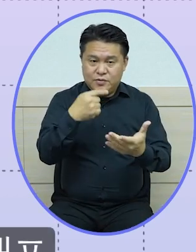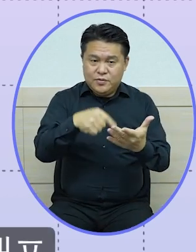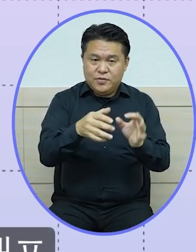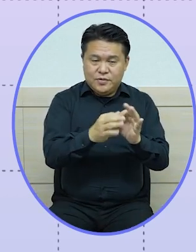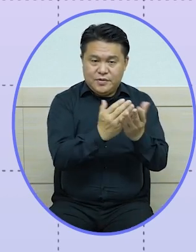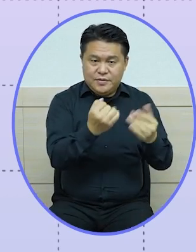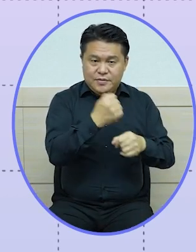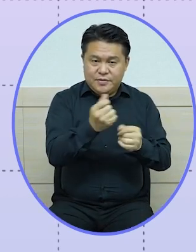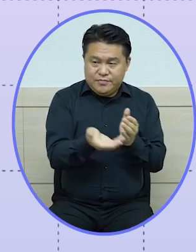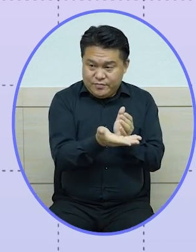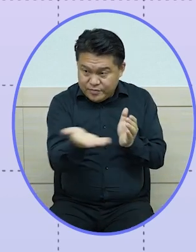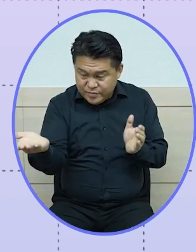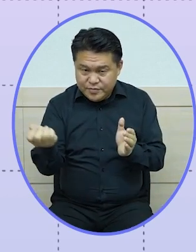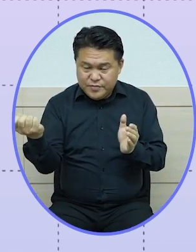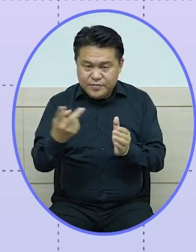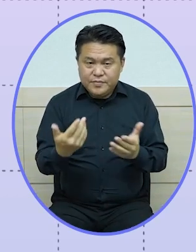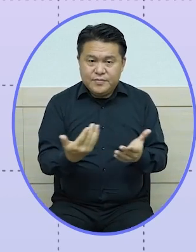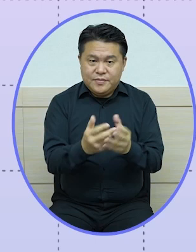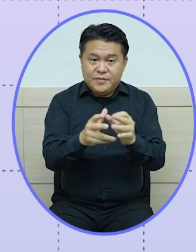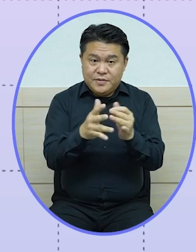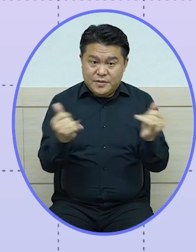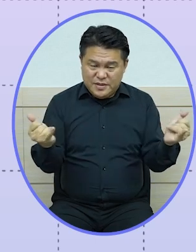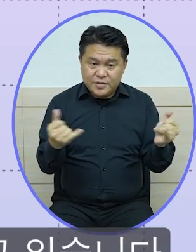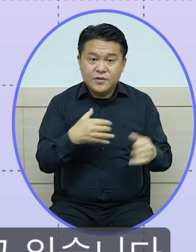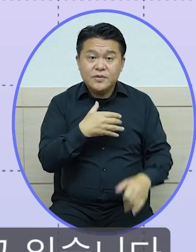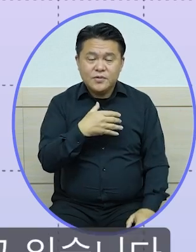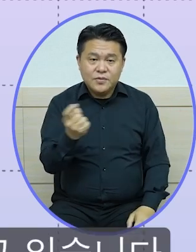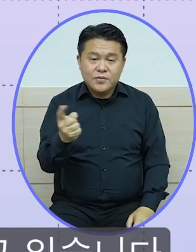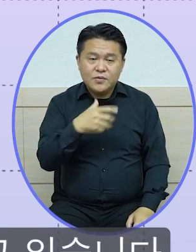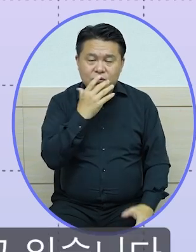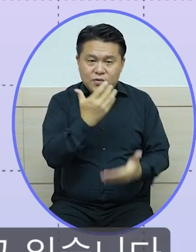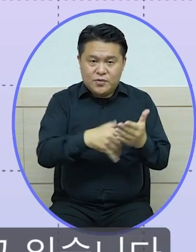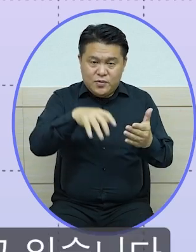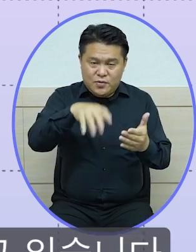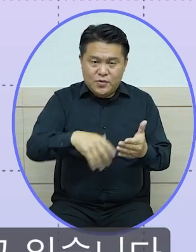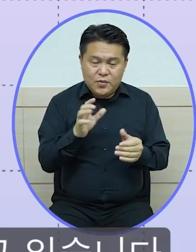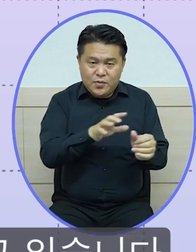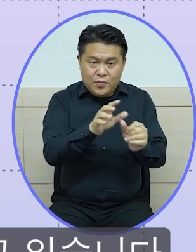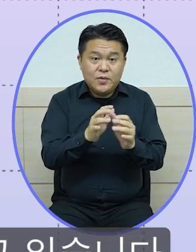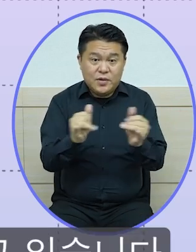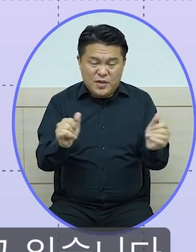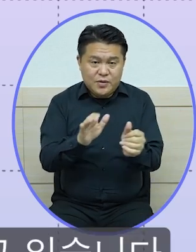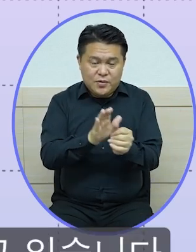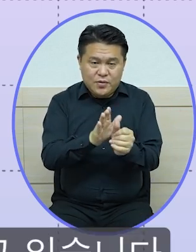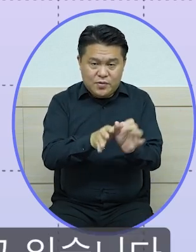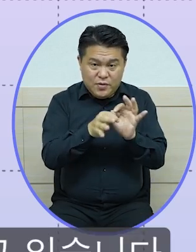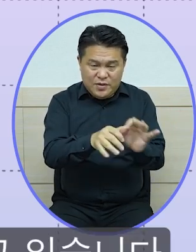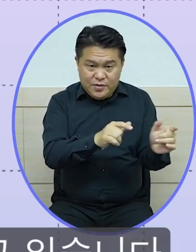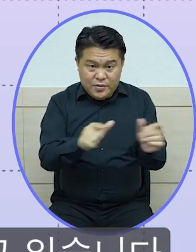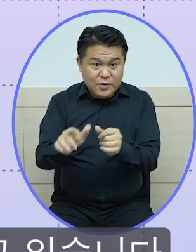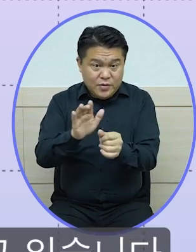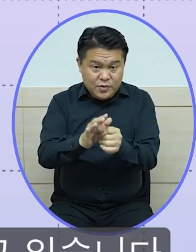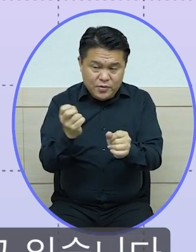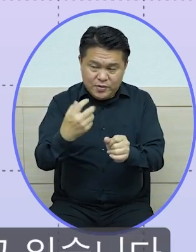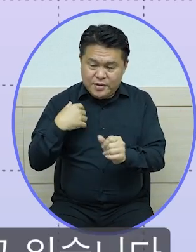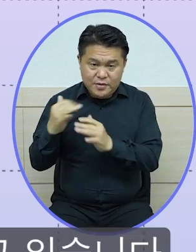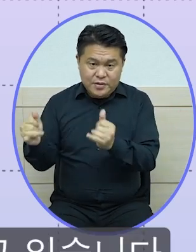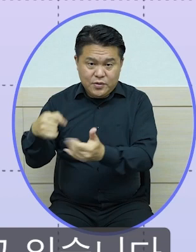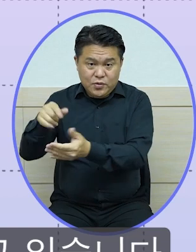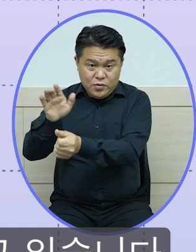및 배포, 발달 장애 요양보호사 자격 취득을 위한 전문 교육 과정 운영, 담당자 교육 등을 지원해 드리고 있습니다.